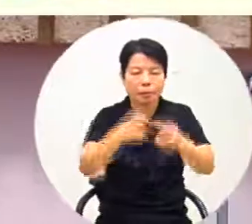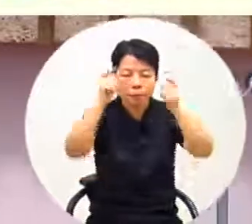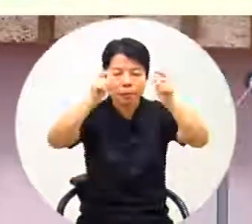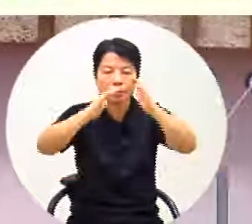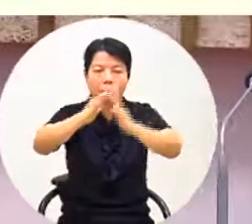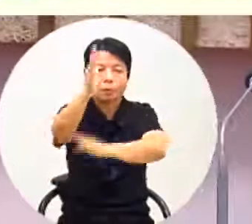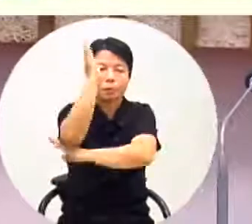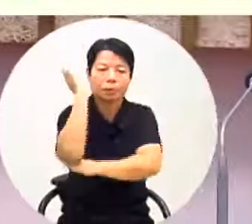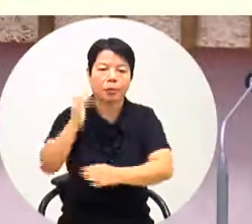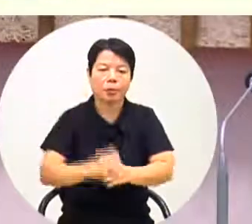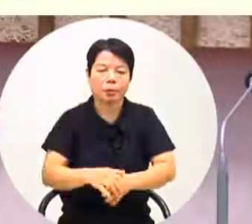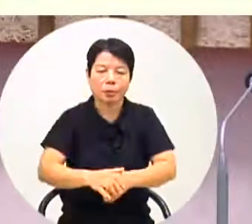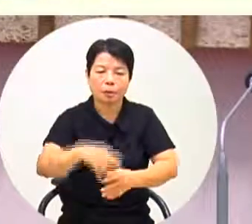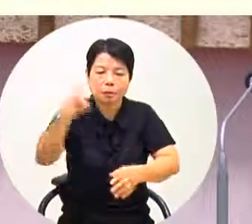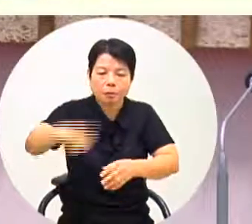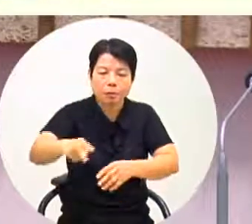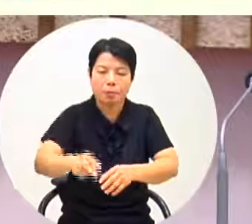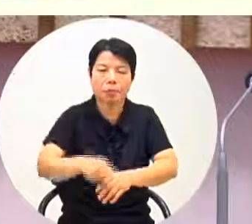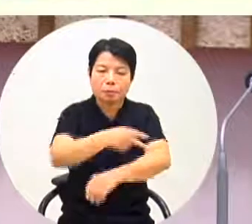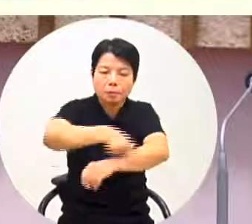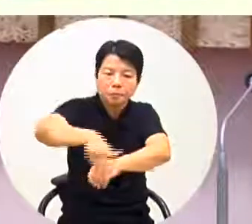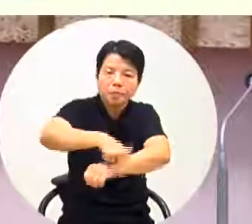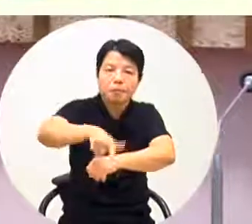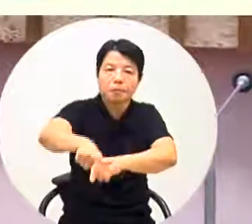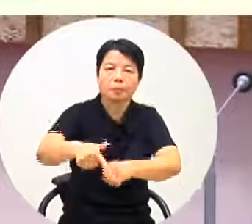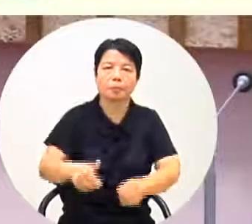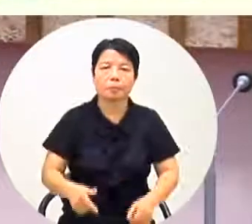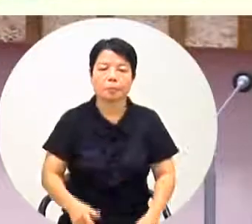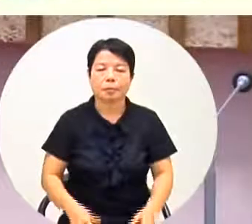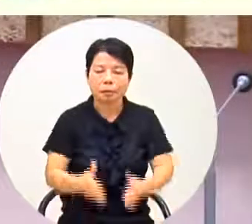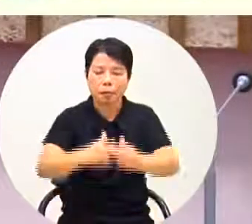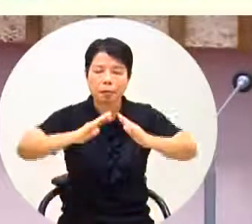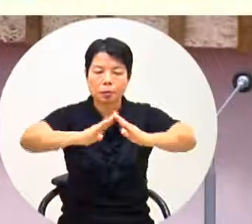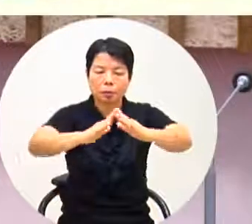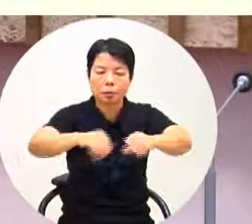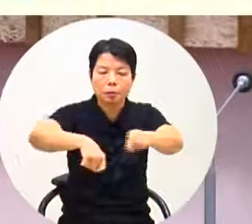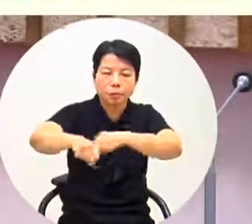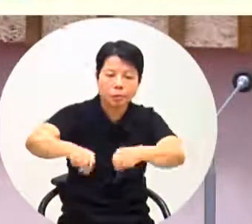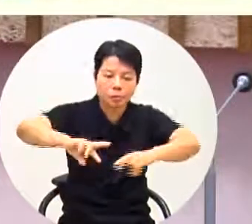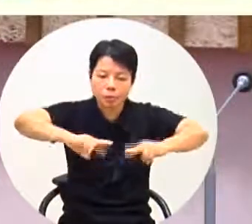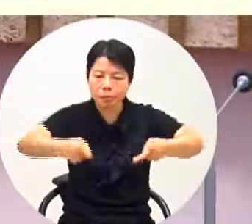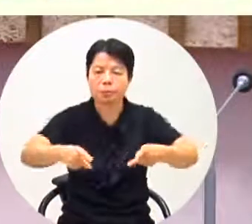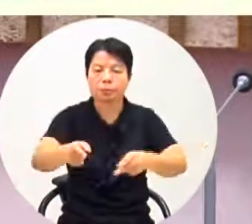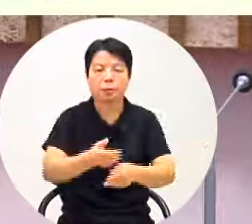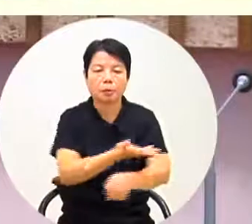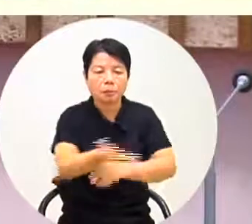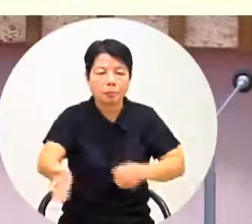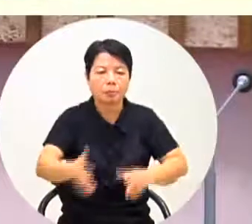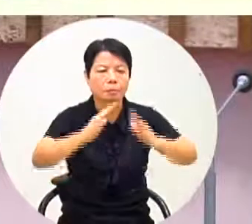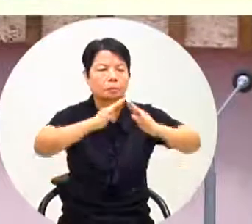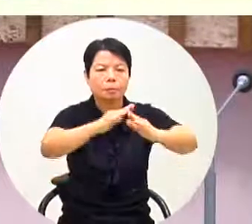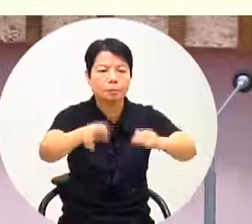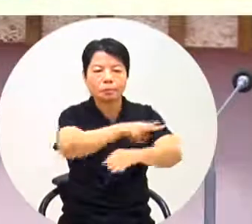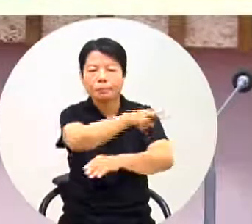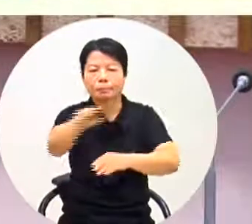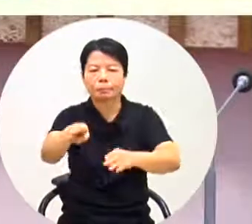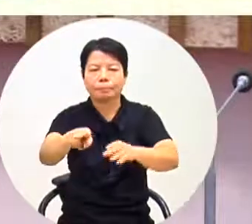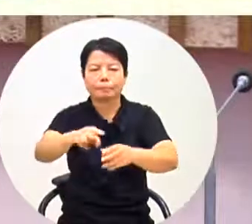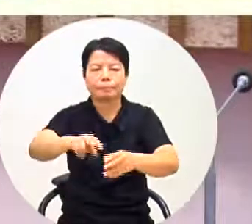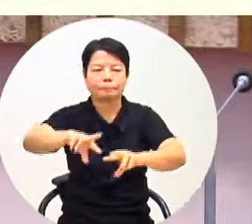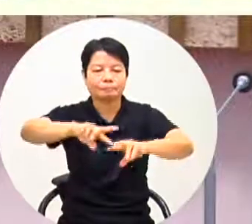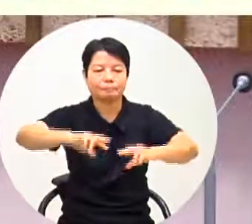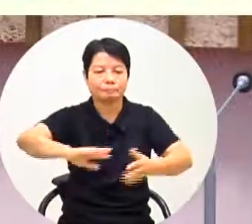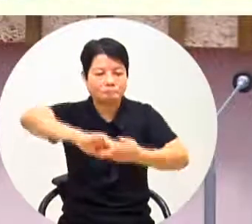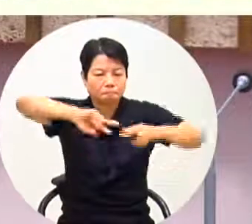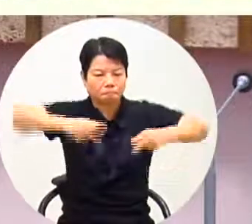透过重划，透过都市更新呢，让整个城市可以说是脱胎换骨哦。脱胎